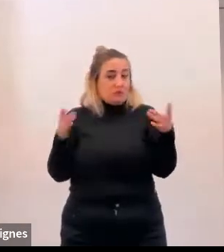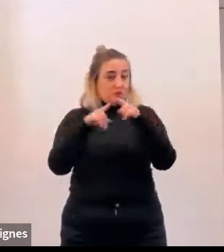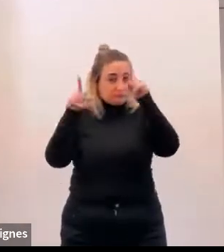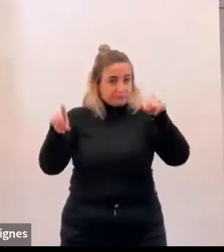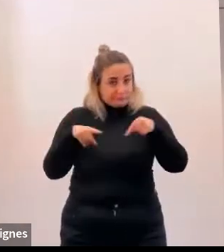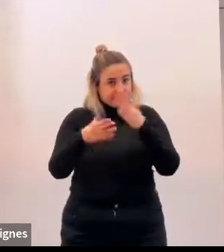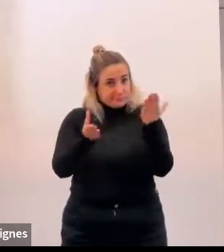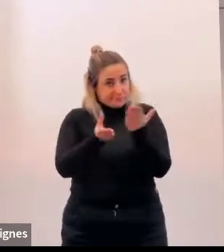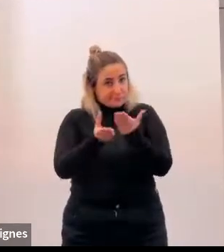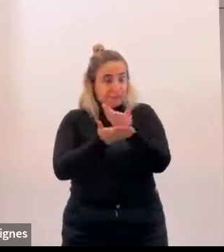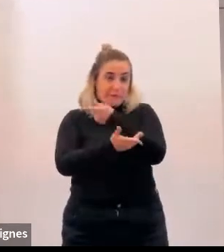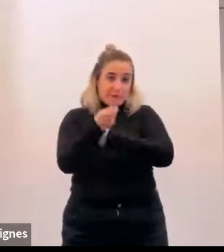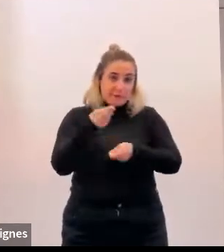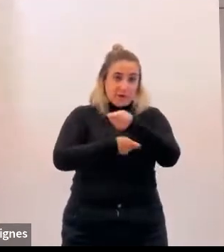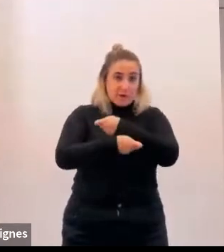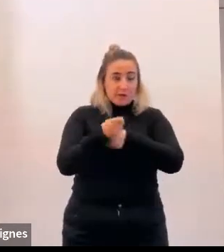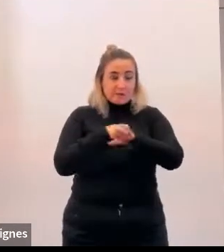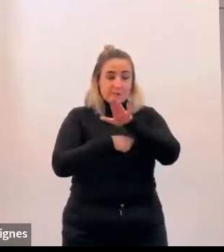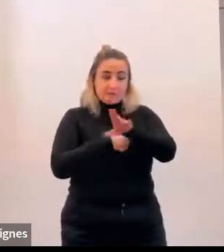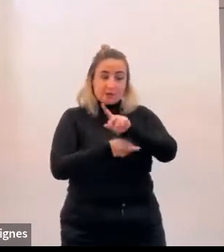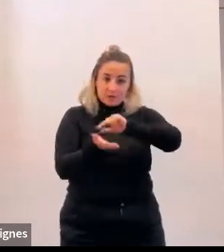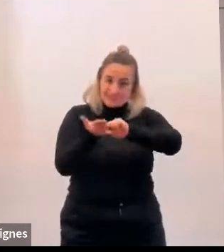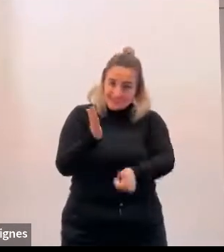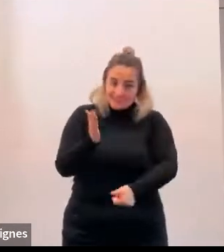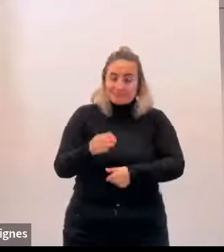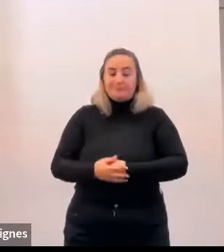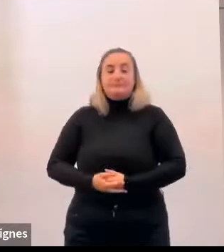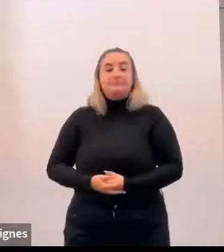se rapportant à la présente affaire.